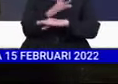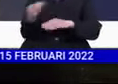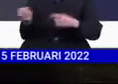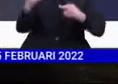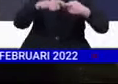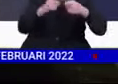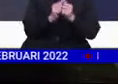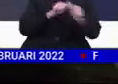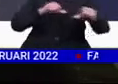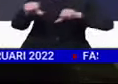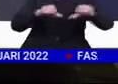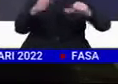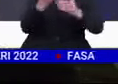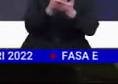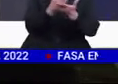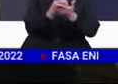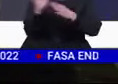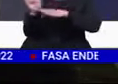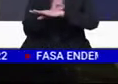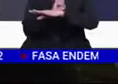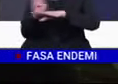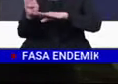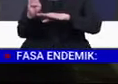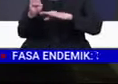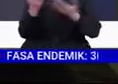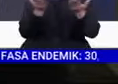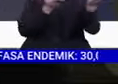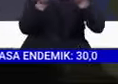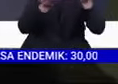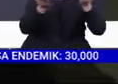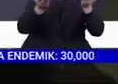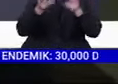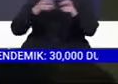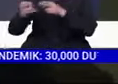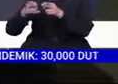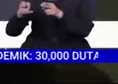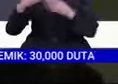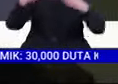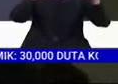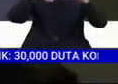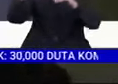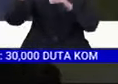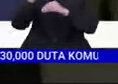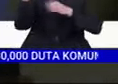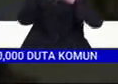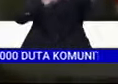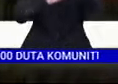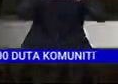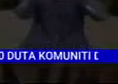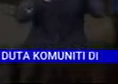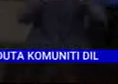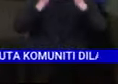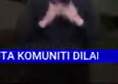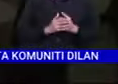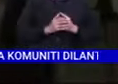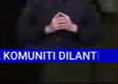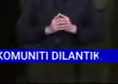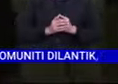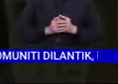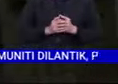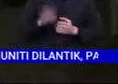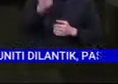mengaitkannya dengan aktiviti ekonomi keusahawanan hospitality pengurusan pemasaran dan pelanjungan katanya